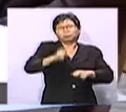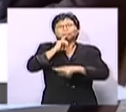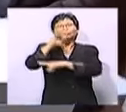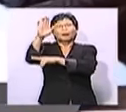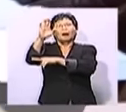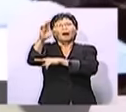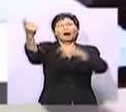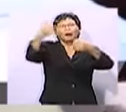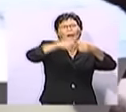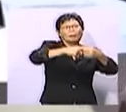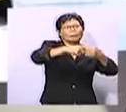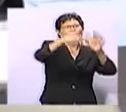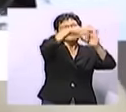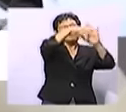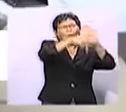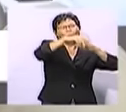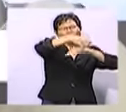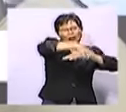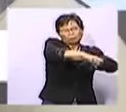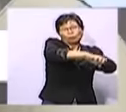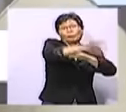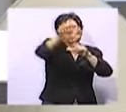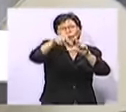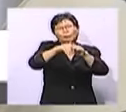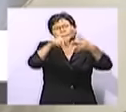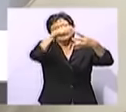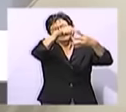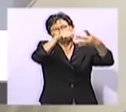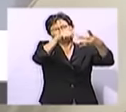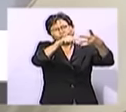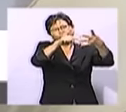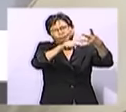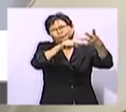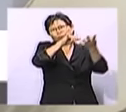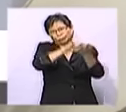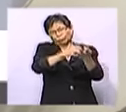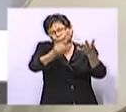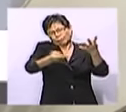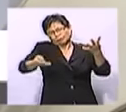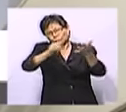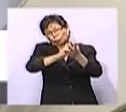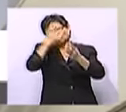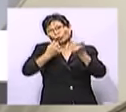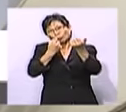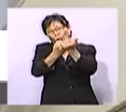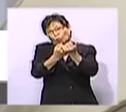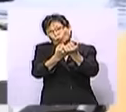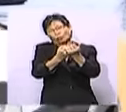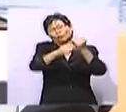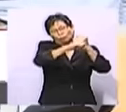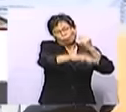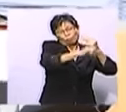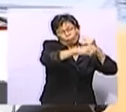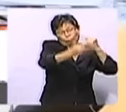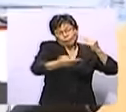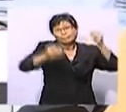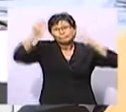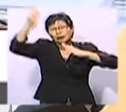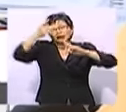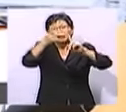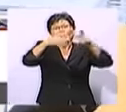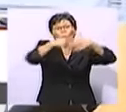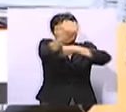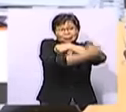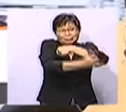perjanjian berkaitan protokol ekspor melibatkan keempat-empat produk berkenaan bagi menyokong usaha mempromosi produk tempatan ke